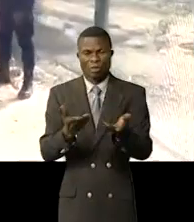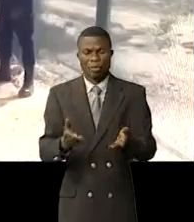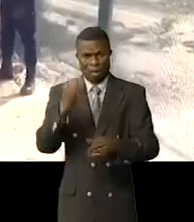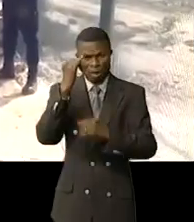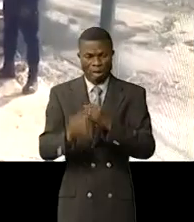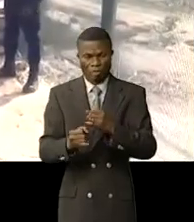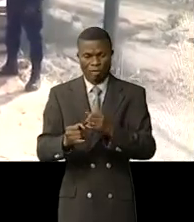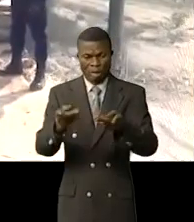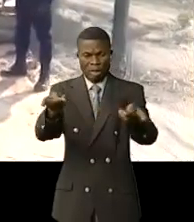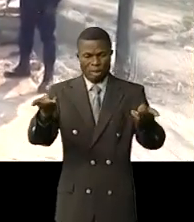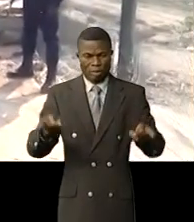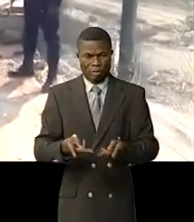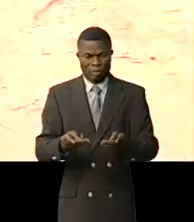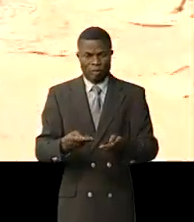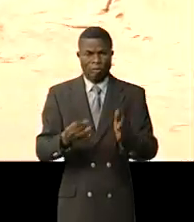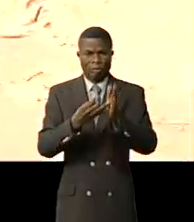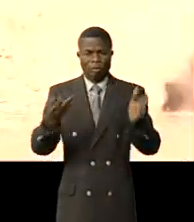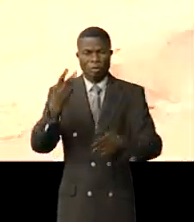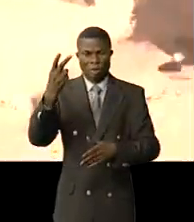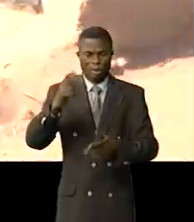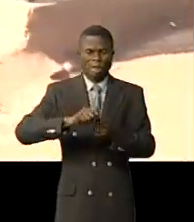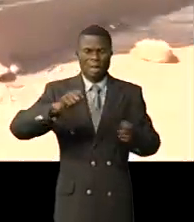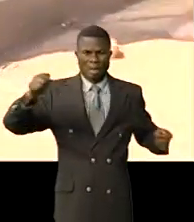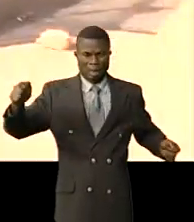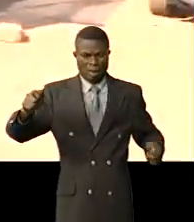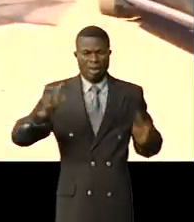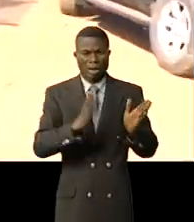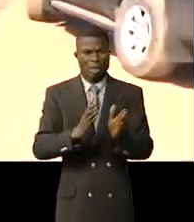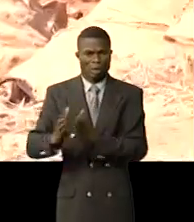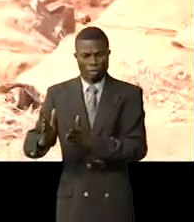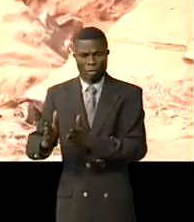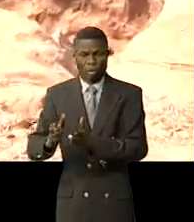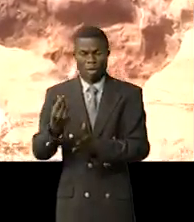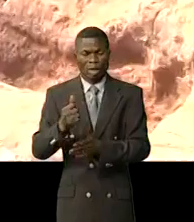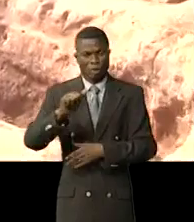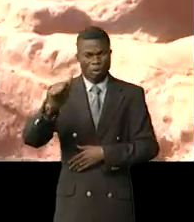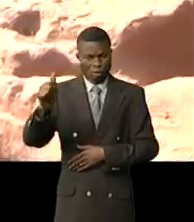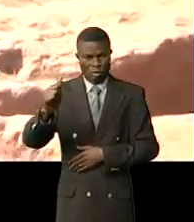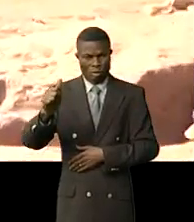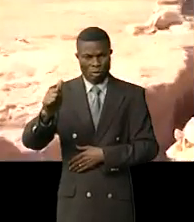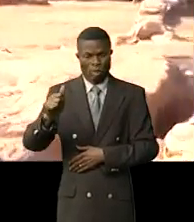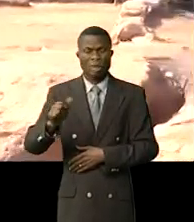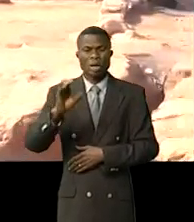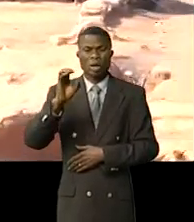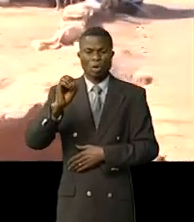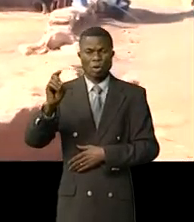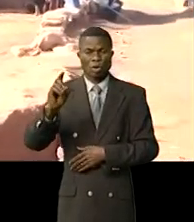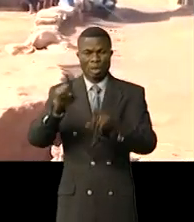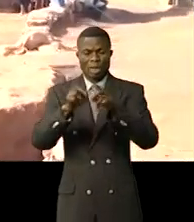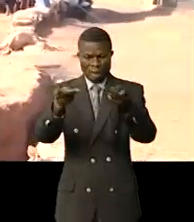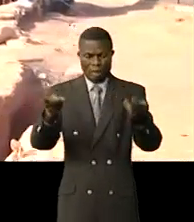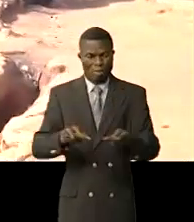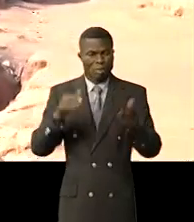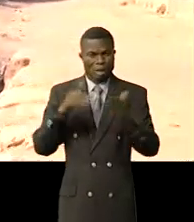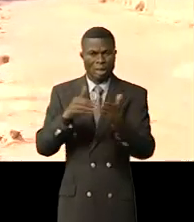une superficie de 62 hectares a été érigée sur fonds propres de l'OGFREM, mais le site est